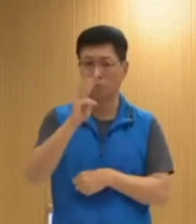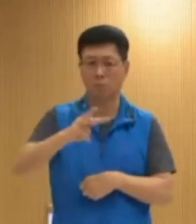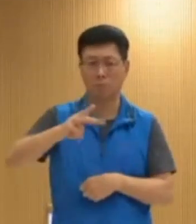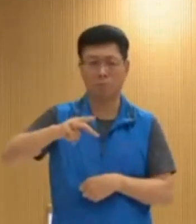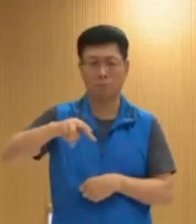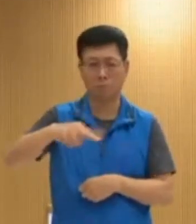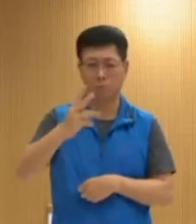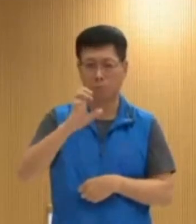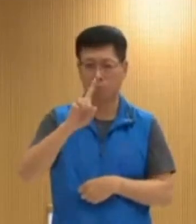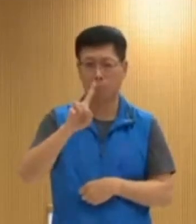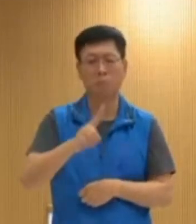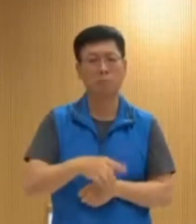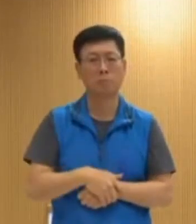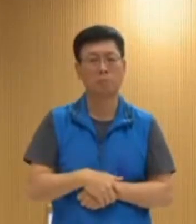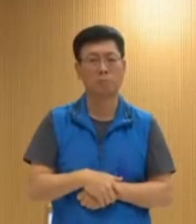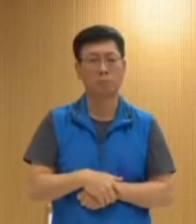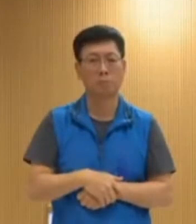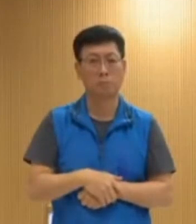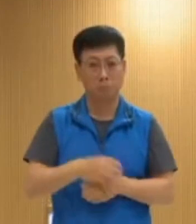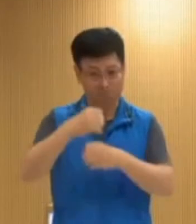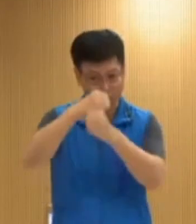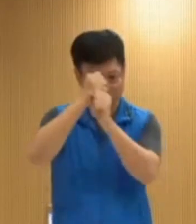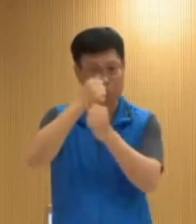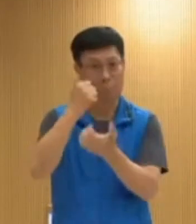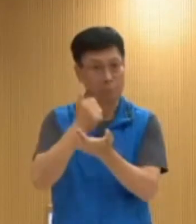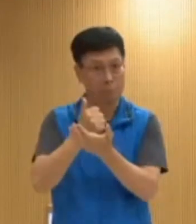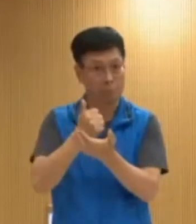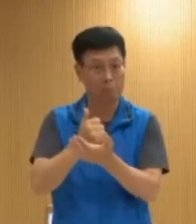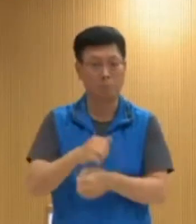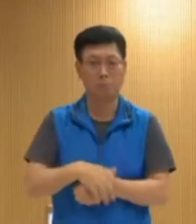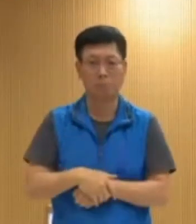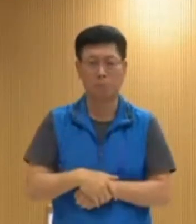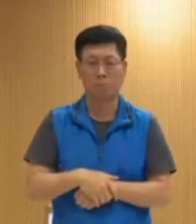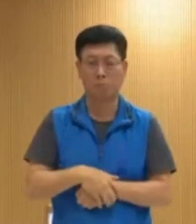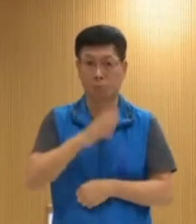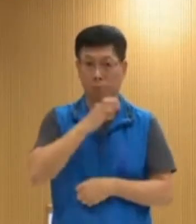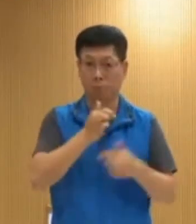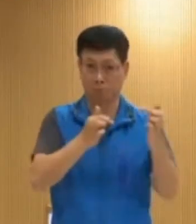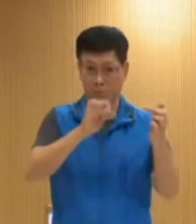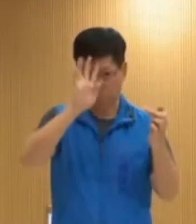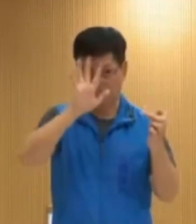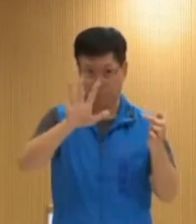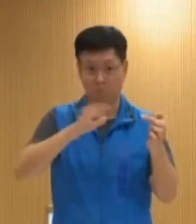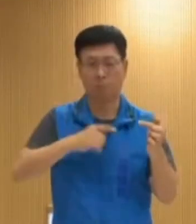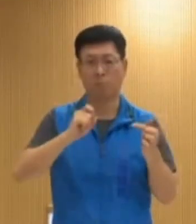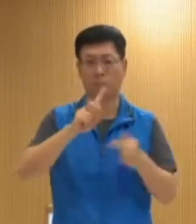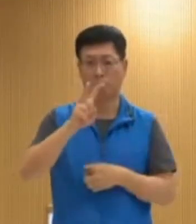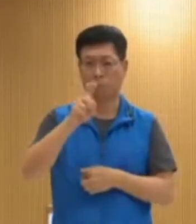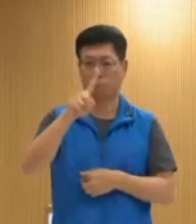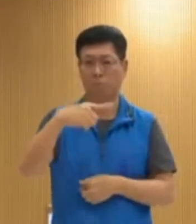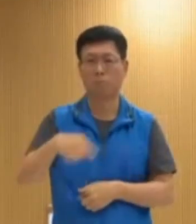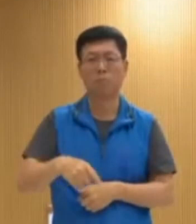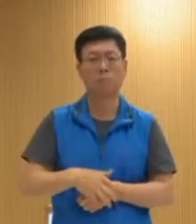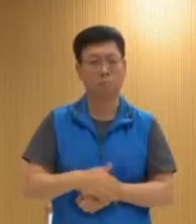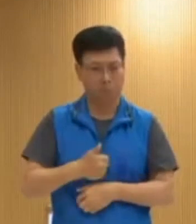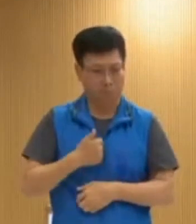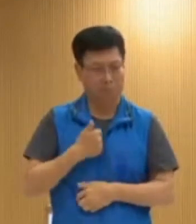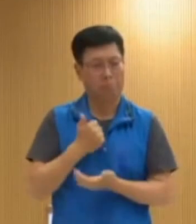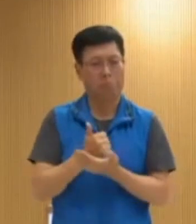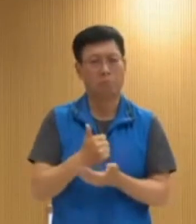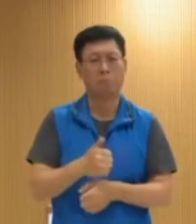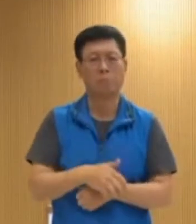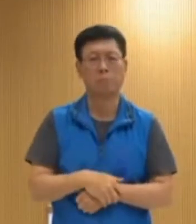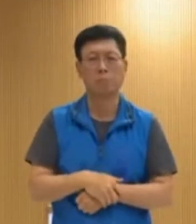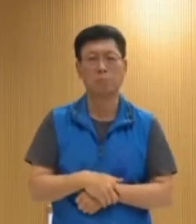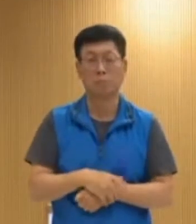3291件，总共筛出来阳性的有121人确诊，所